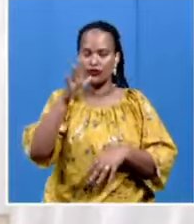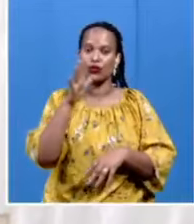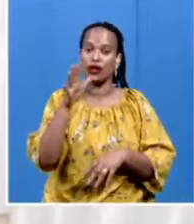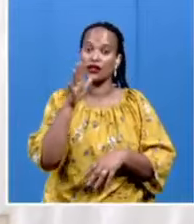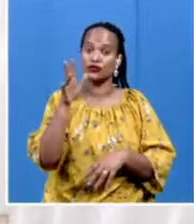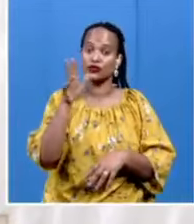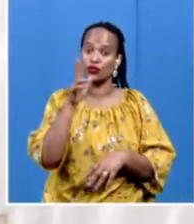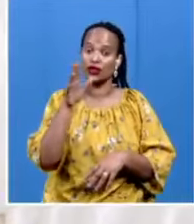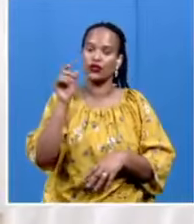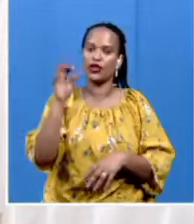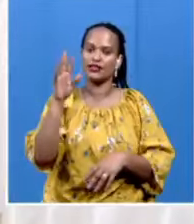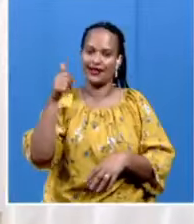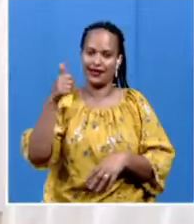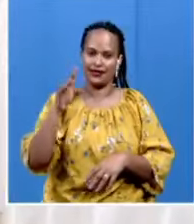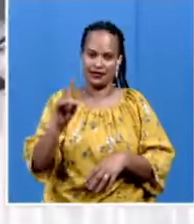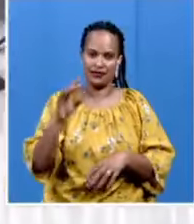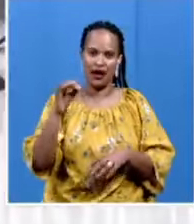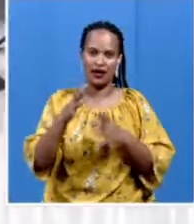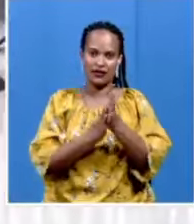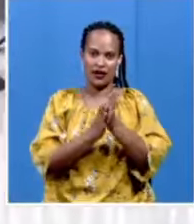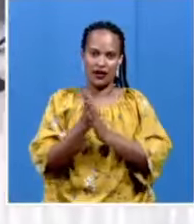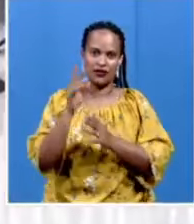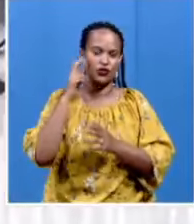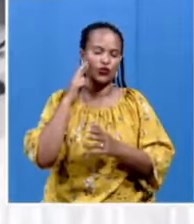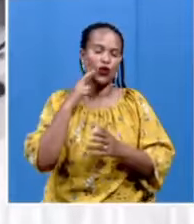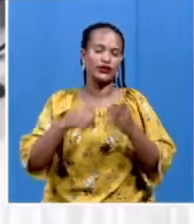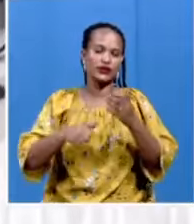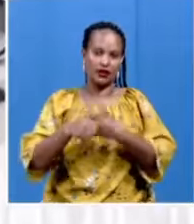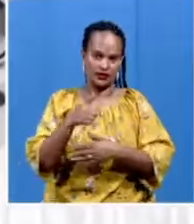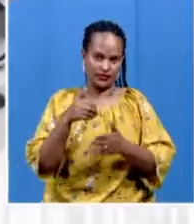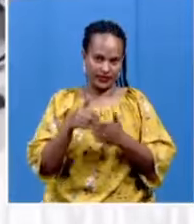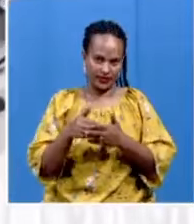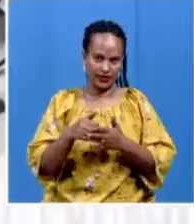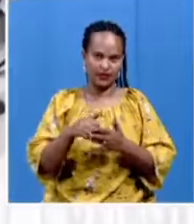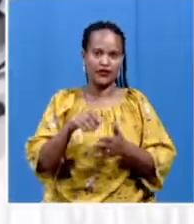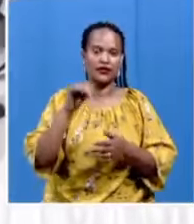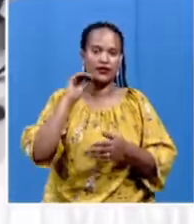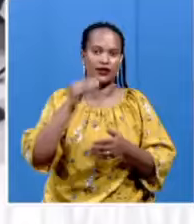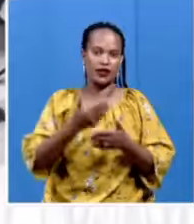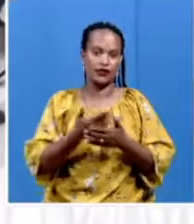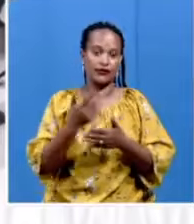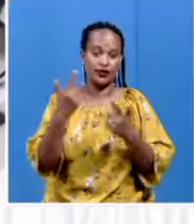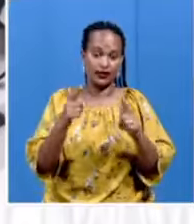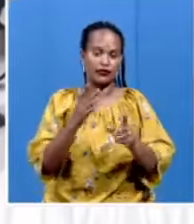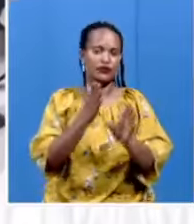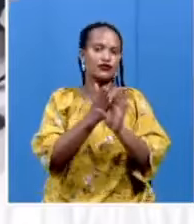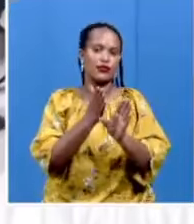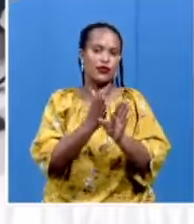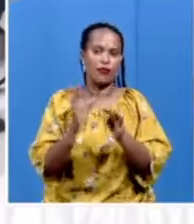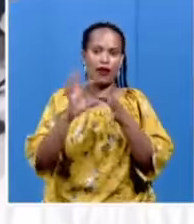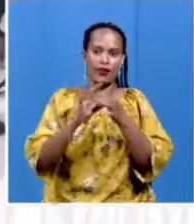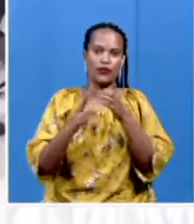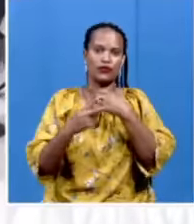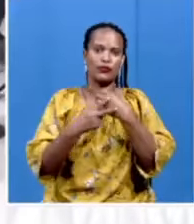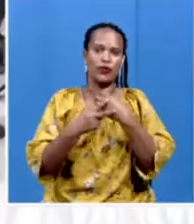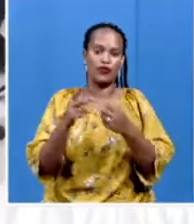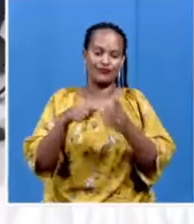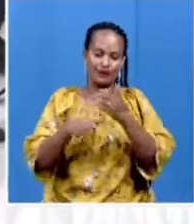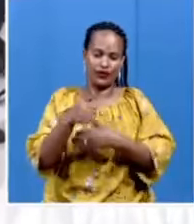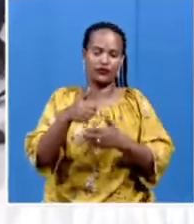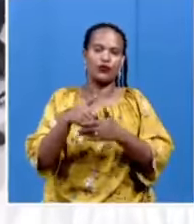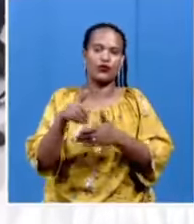ንእኖታት ዩኤስኤድን ብሃገናን ዝተዳለወ ዋዕላ ፆታዊ ጥቃዓት ዝበፅሐን ደቂ ኣንስትዮ ካብቲ ዝገጠመን ስነልቦናዊ ማሕበራውን ቁጠባውን